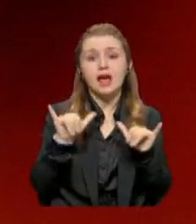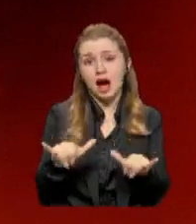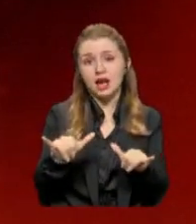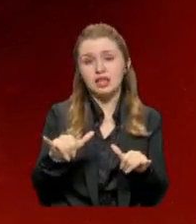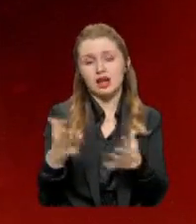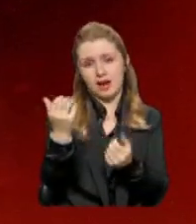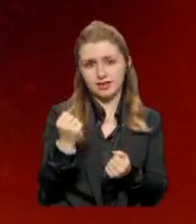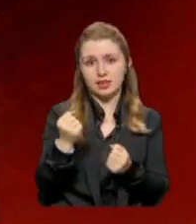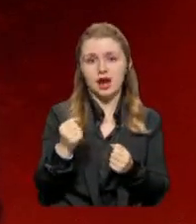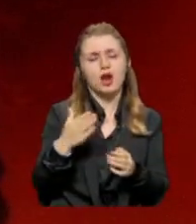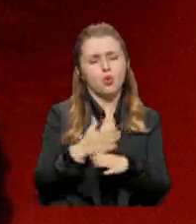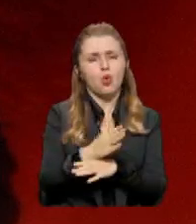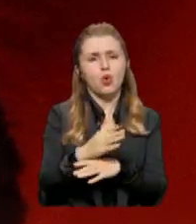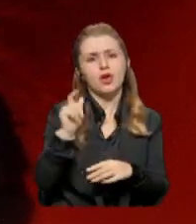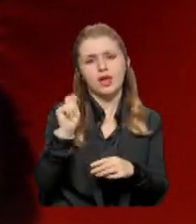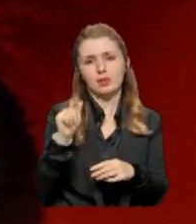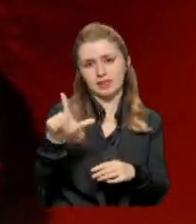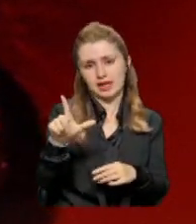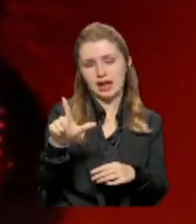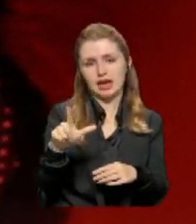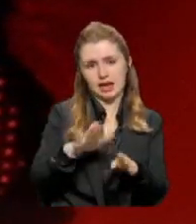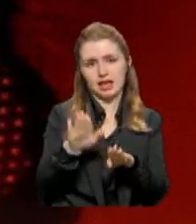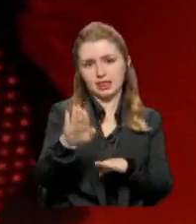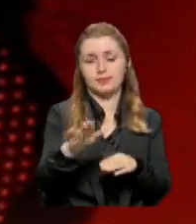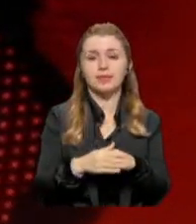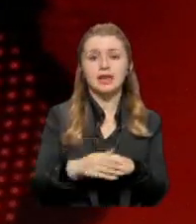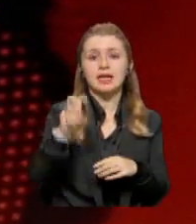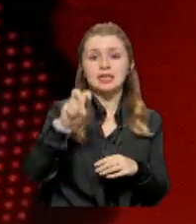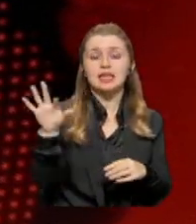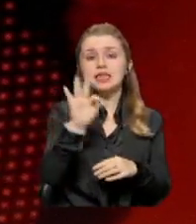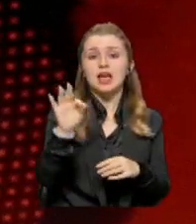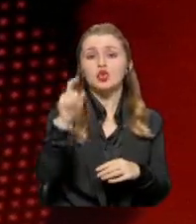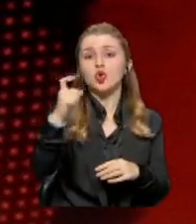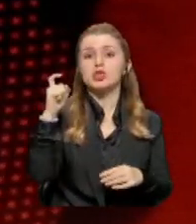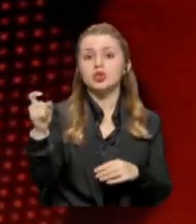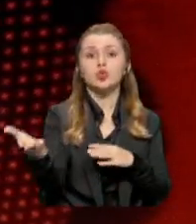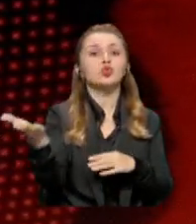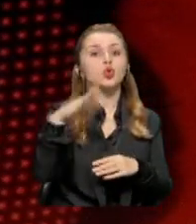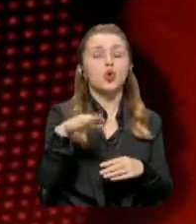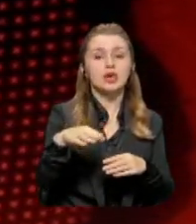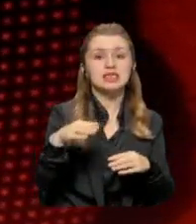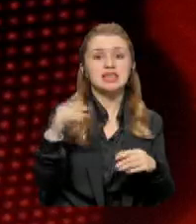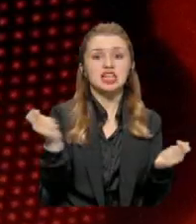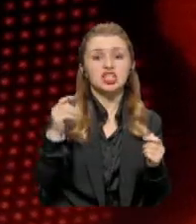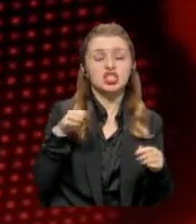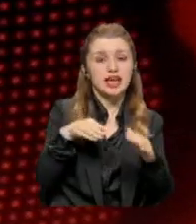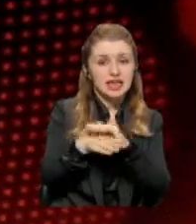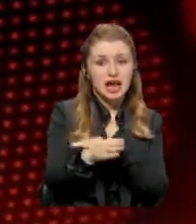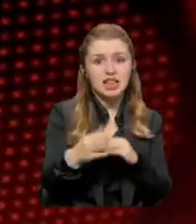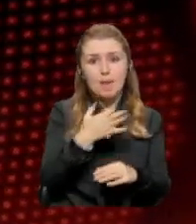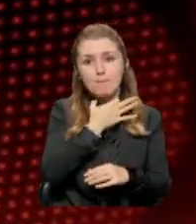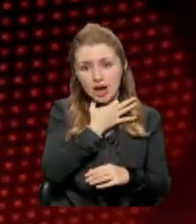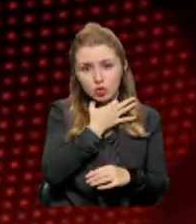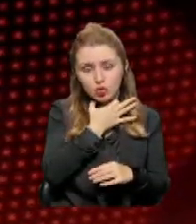haklarını aldılar. Doğru ve yapılması gereken bir adımdı. 8 Eylül 99 sonrası işe girmiş olanların mağduriyeti